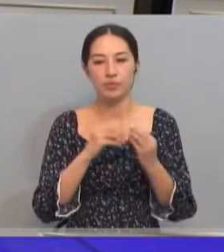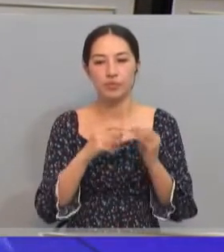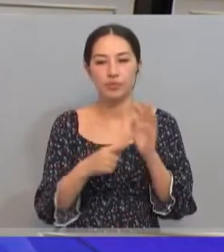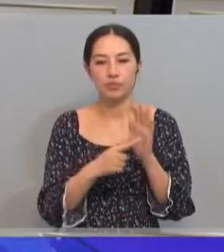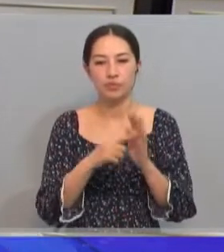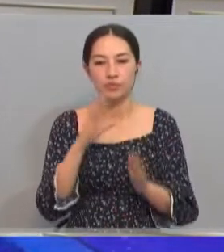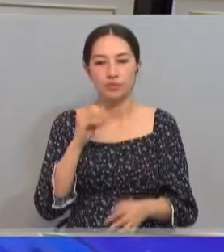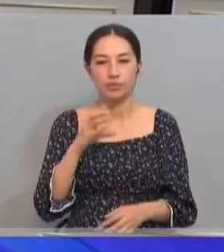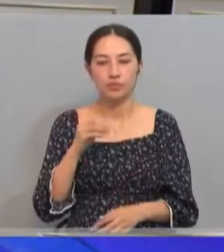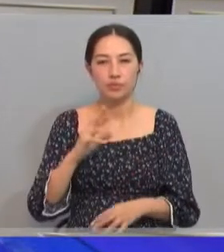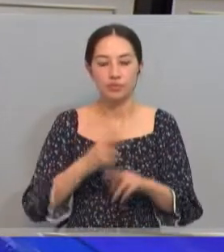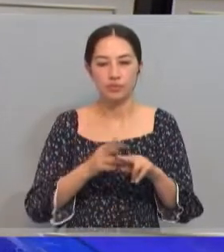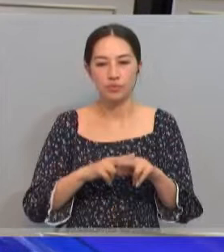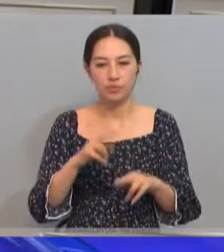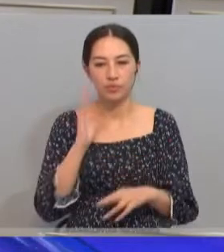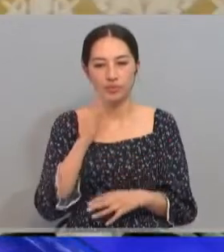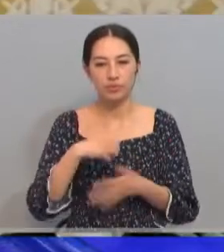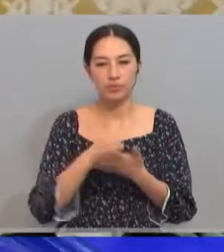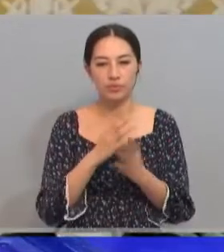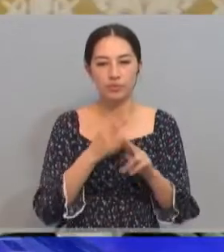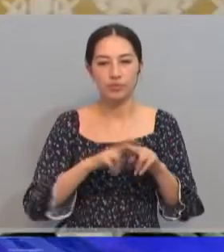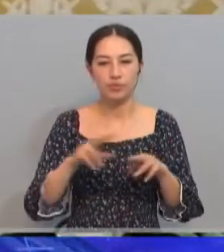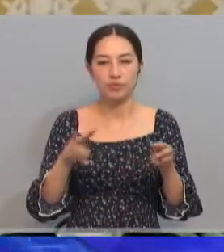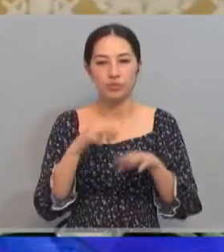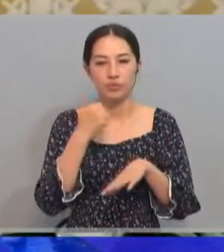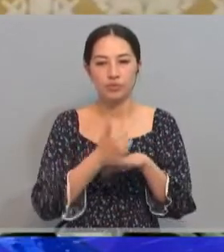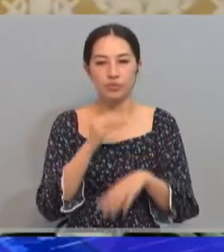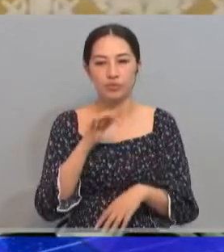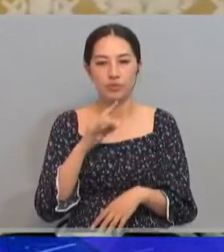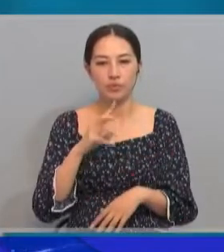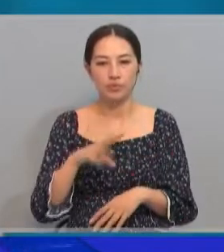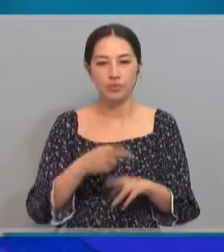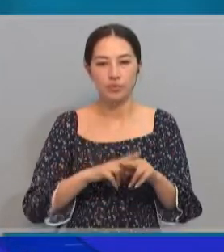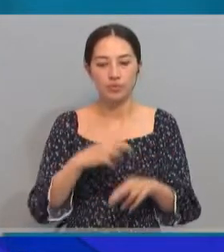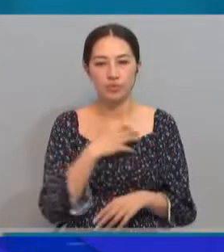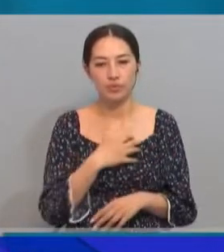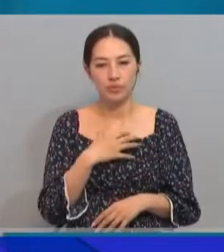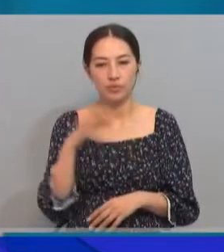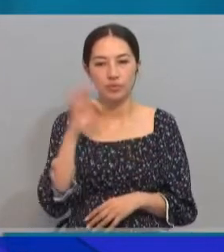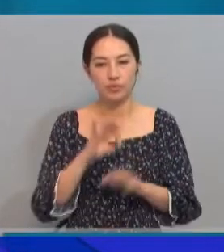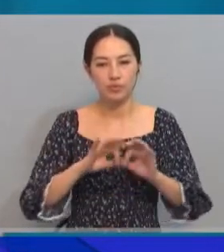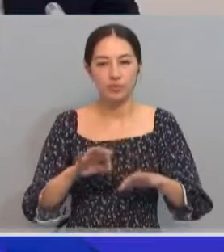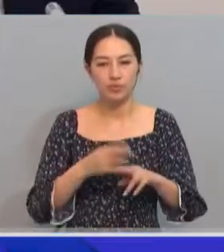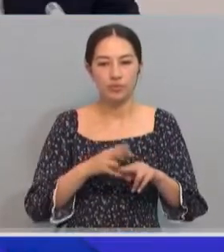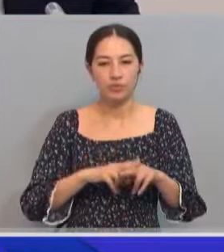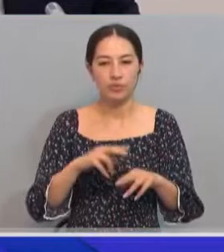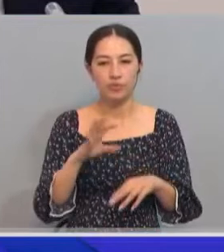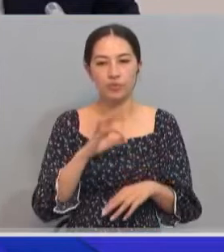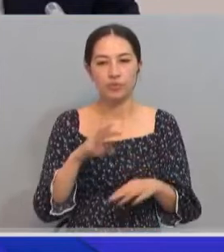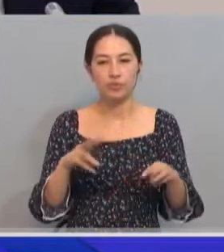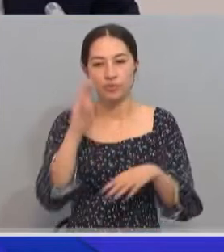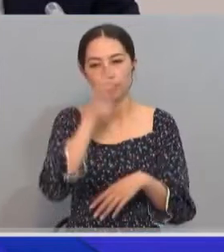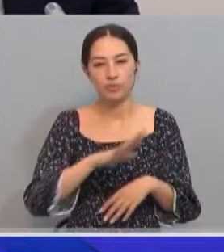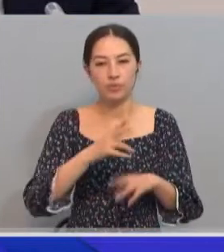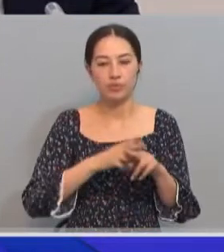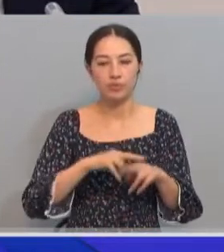сезінің көн тәртіпіне баса мән берілді. Қасым Жымартуғаев бұл форумның Қазақстан үшін маңызы зор екен ата бөтті. Сондақы елдегі жүзеге асырлып